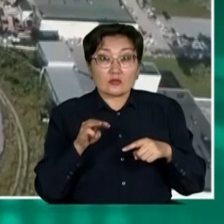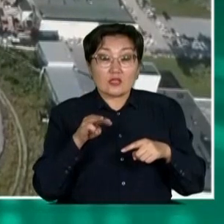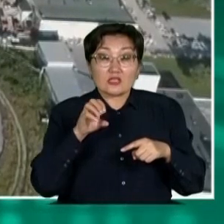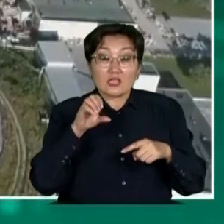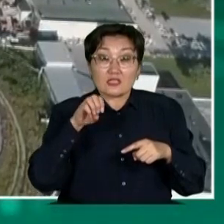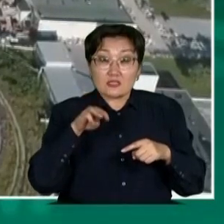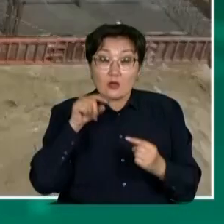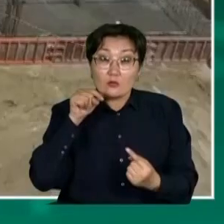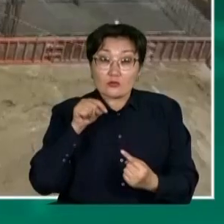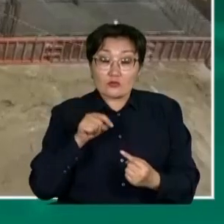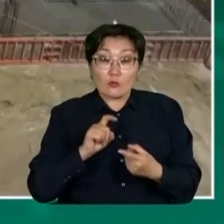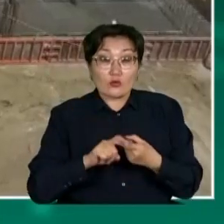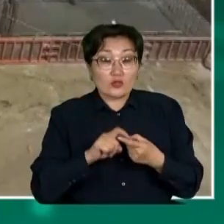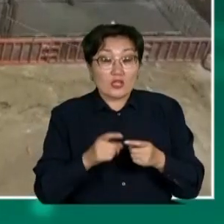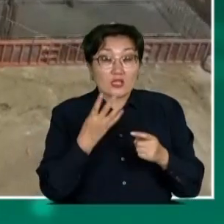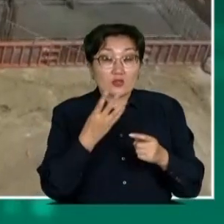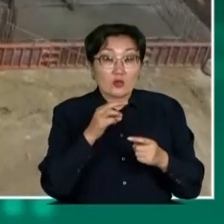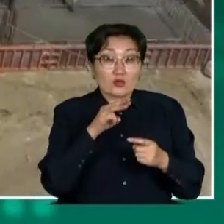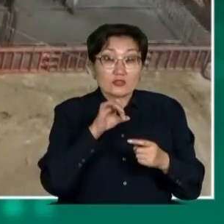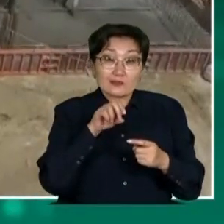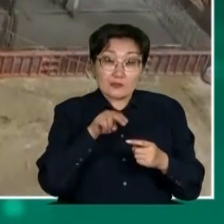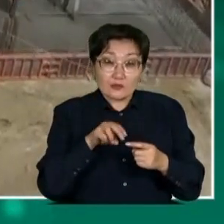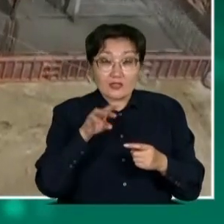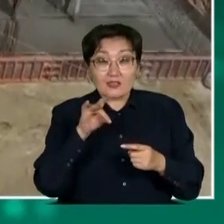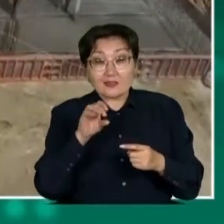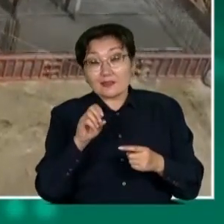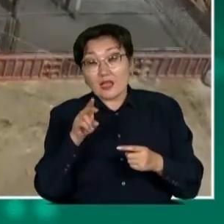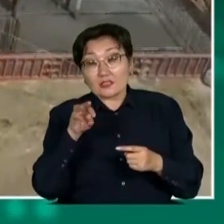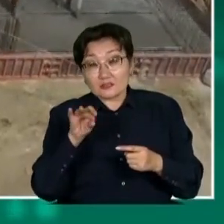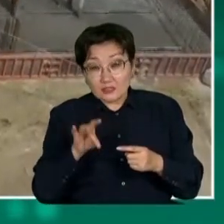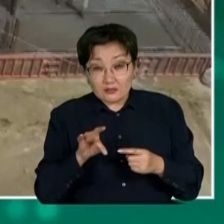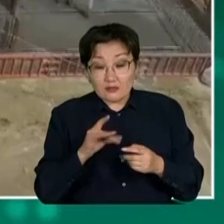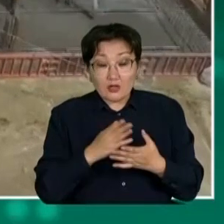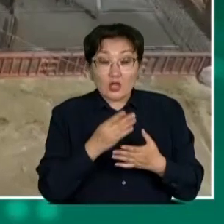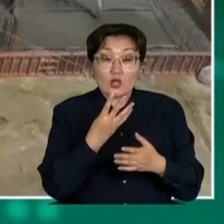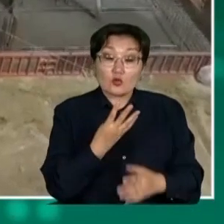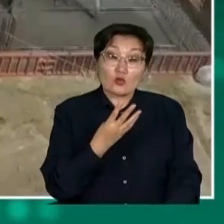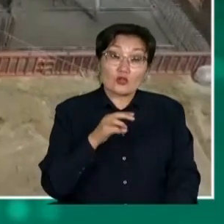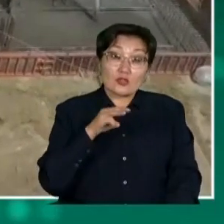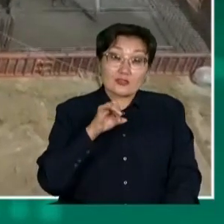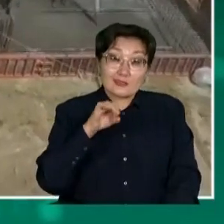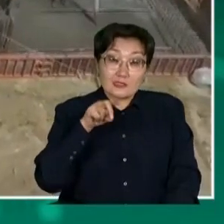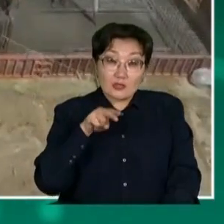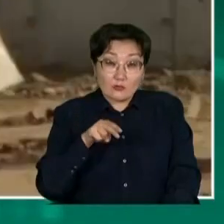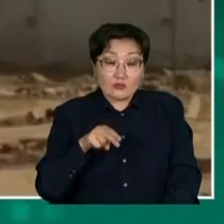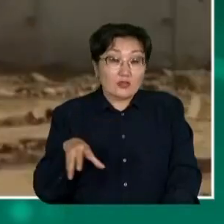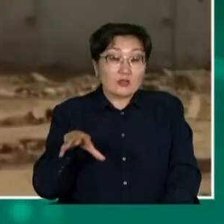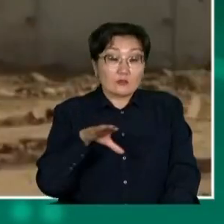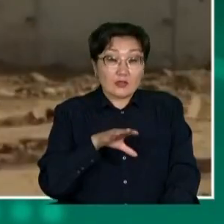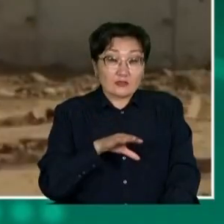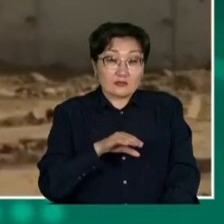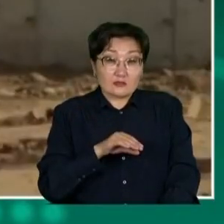бойынша бізде 4 типті реактор қарастырылып жатыр. Ол 4 тип, бәрі 4-теуі